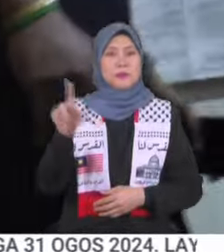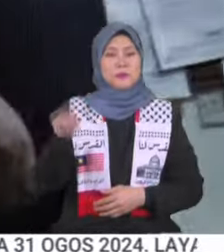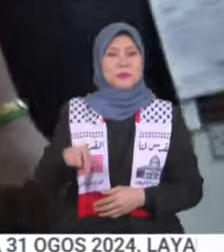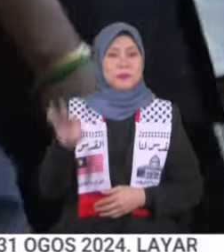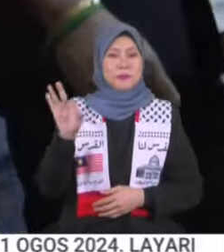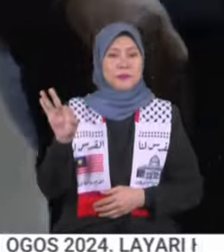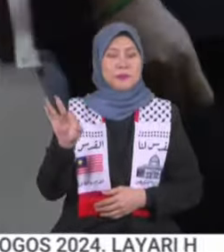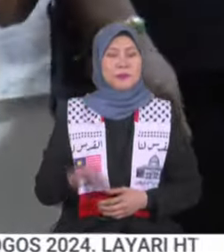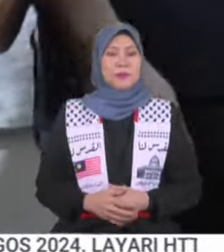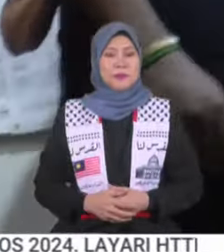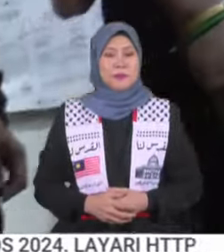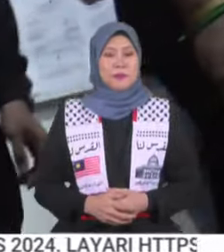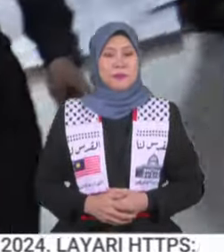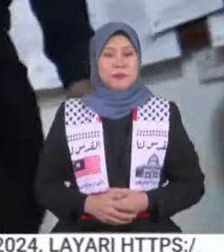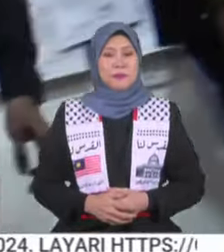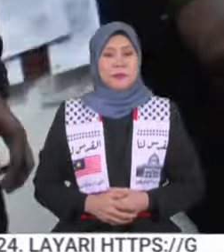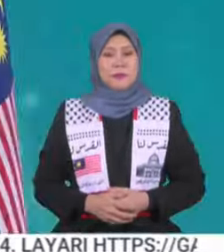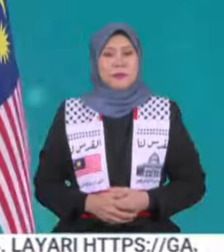ini.